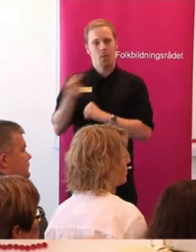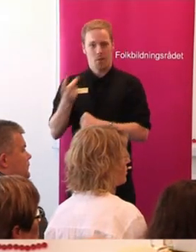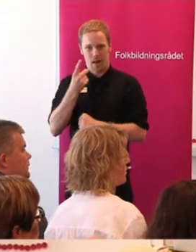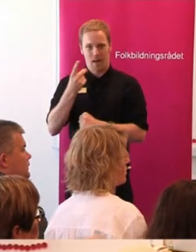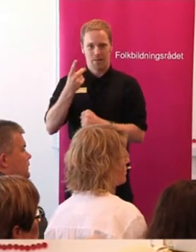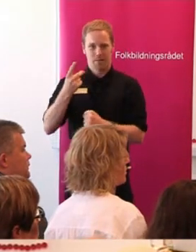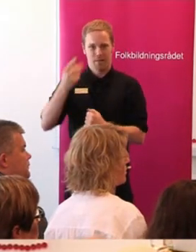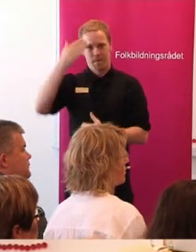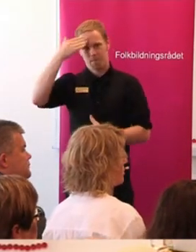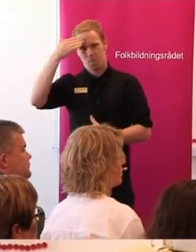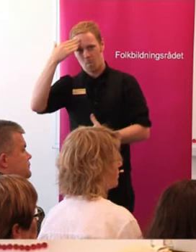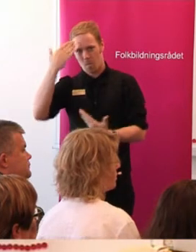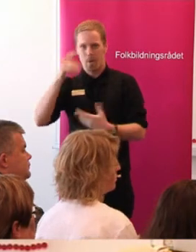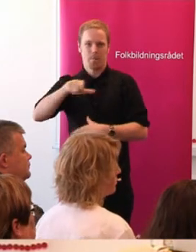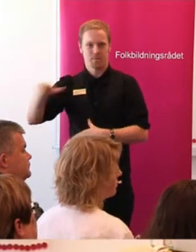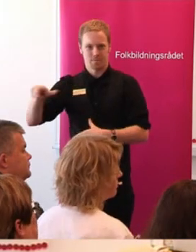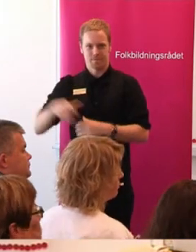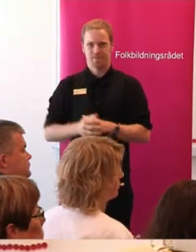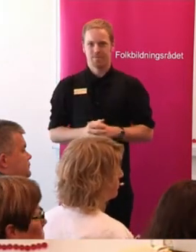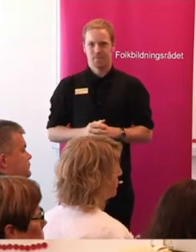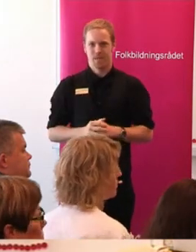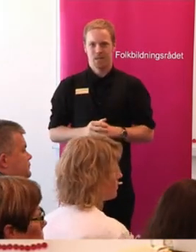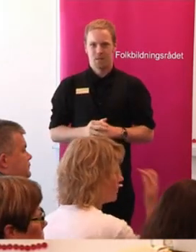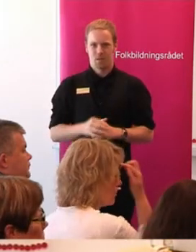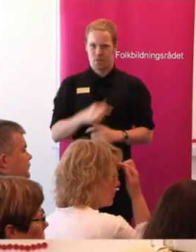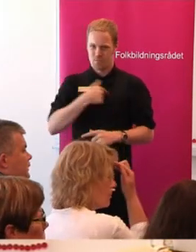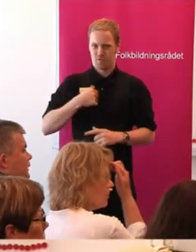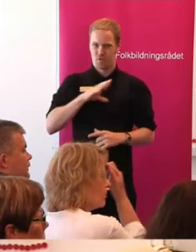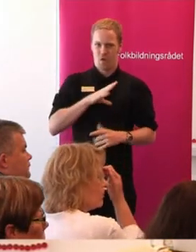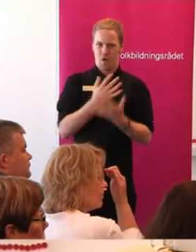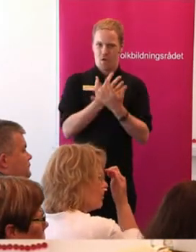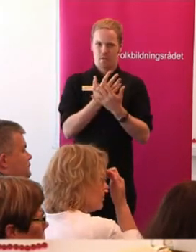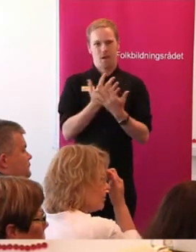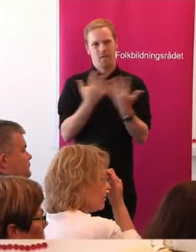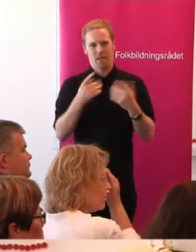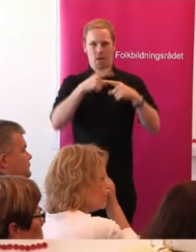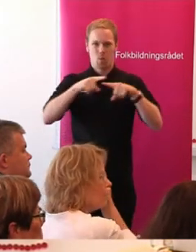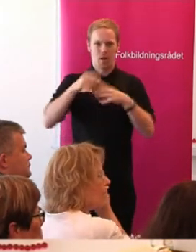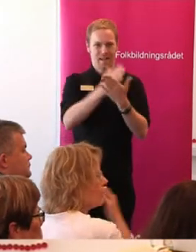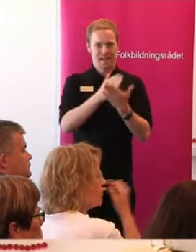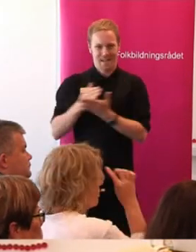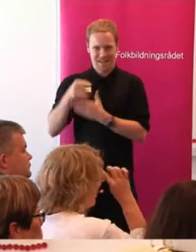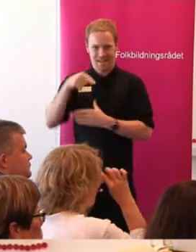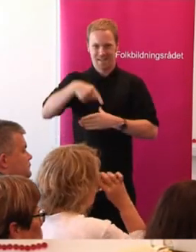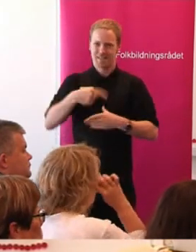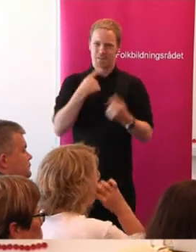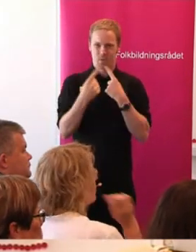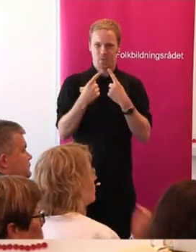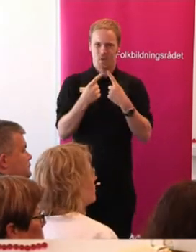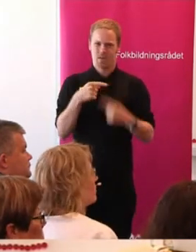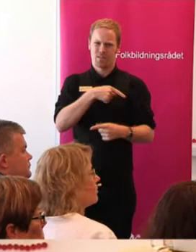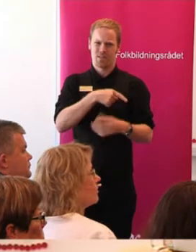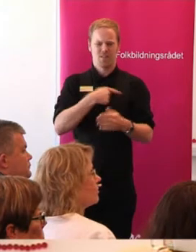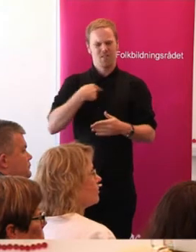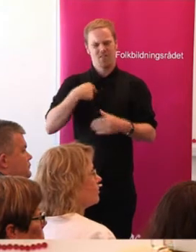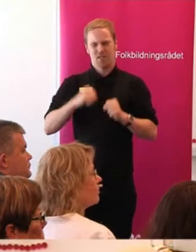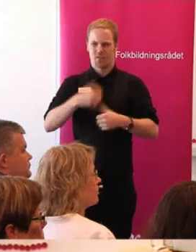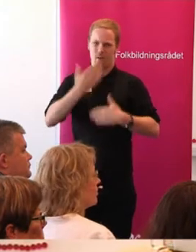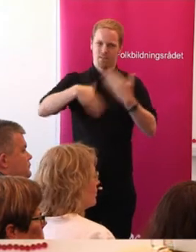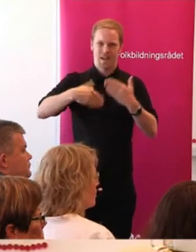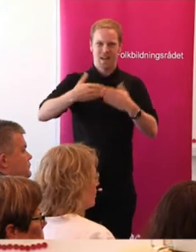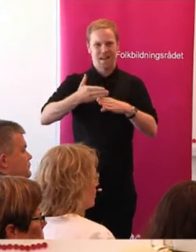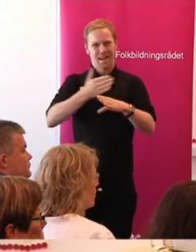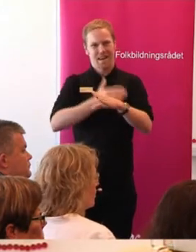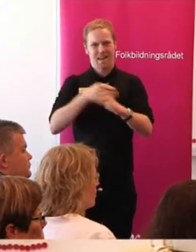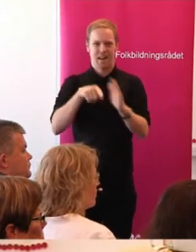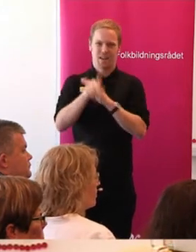liten 4-stegsraket kan man säga innan vi är klara tillsammans. Och klara är vi någonstans innan 14:15.